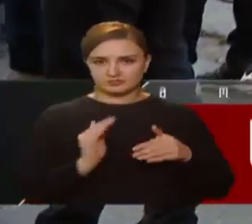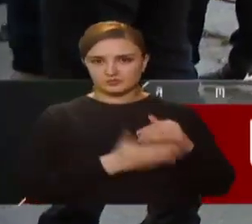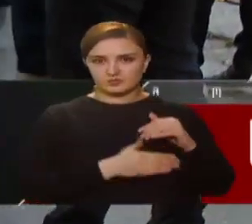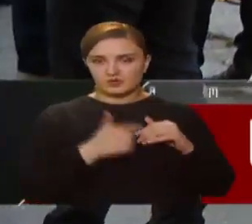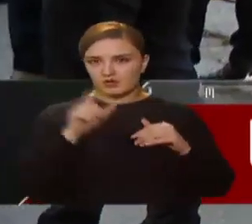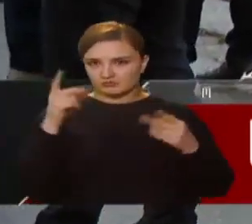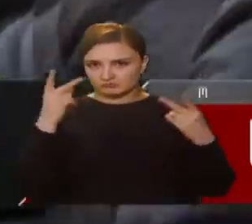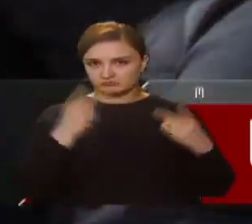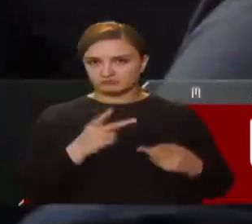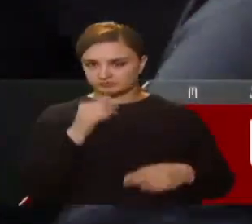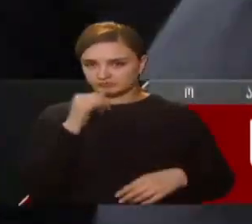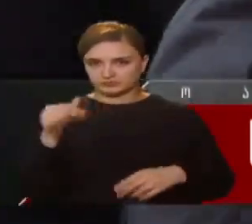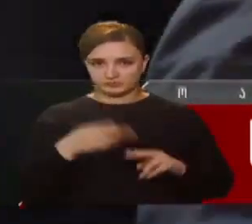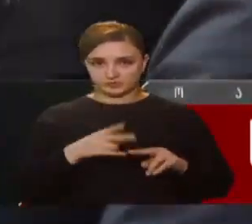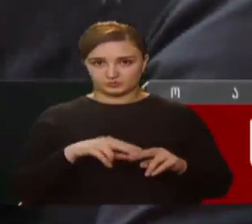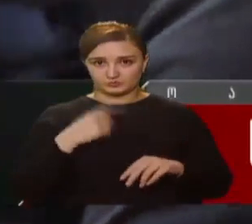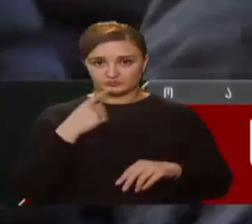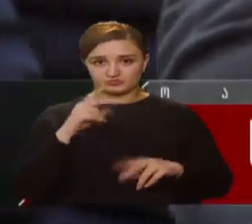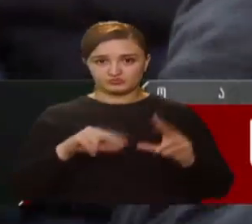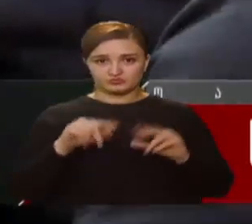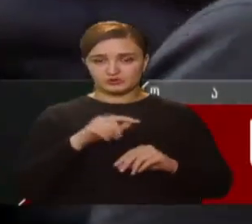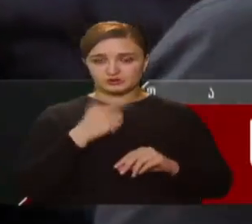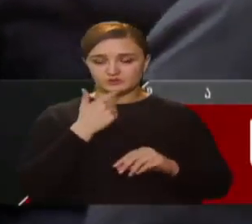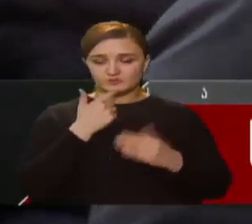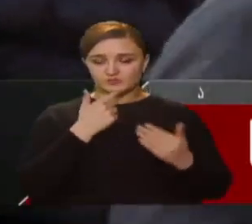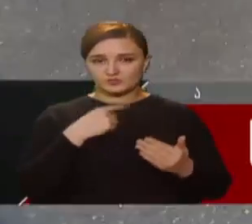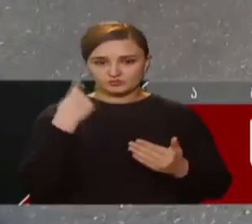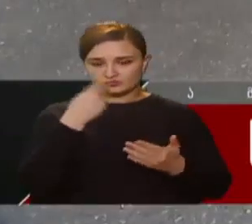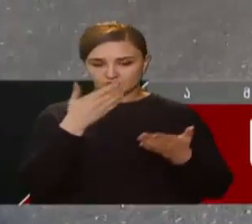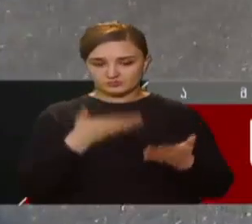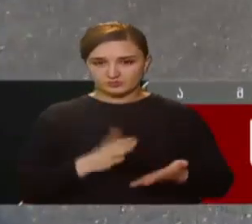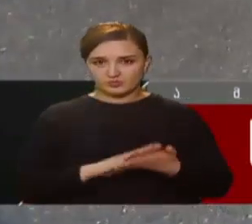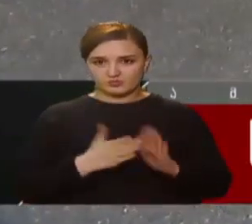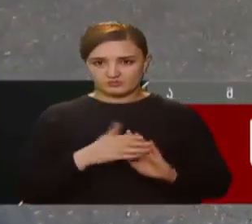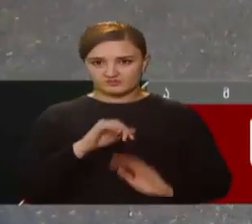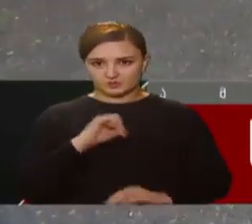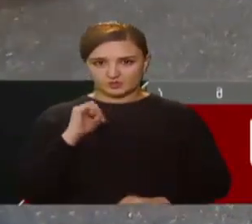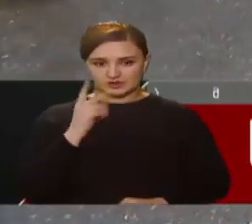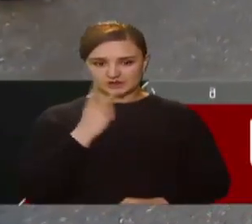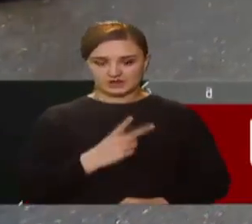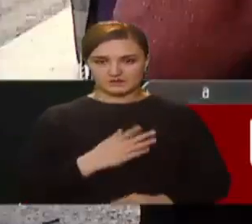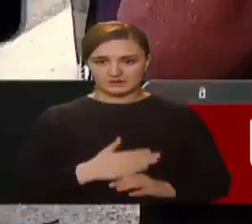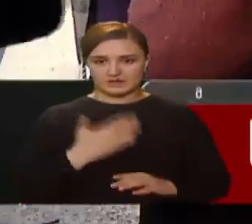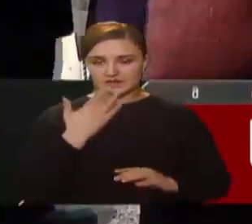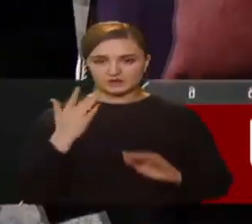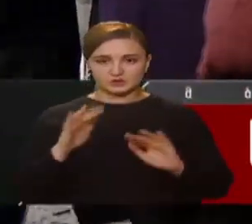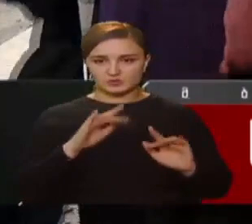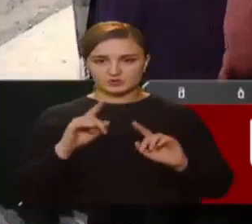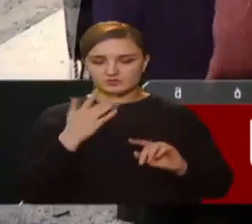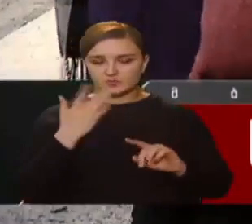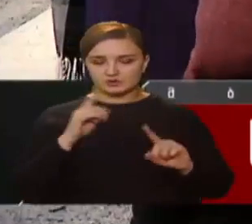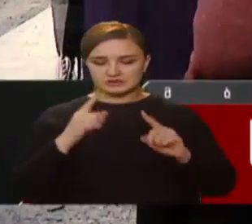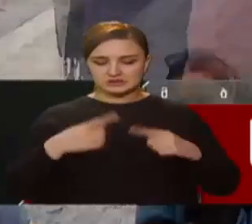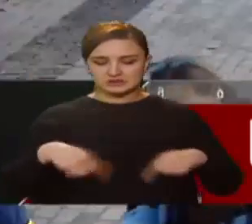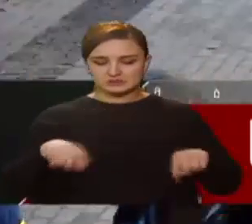ვერ ნახოს. Ამ ფონზე კი მიუთითებენ იმაზე, რომ მიხეილ სააკაშვილს და მის რეალურ მდგომარეობას თავადაც ხედავენ. ნაციონალური მოძრაობის პოლიცეპჭოს თავმჯდომარე და